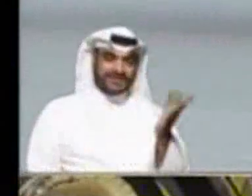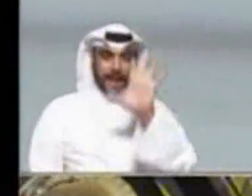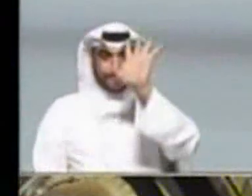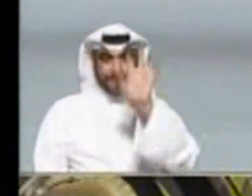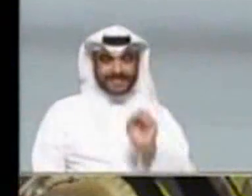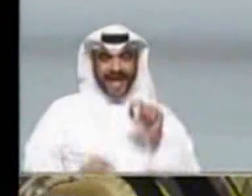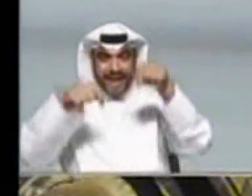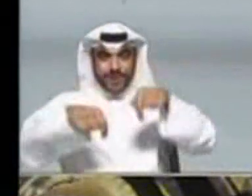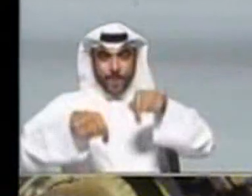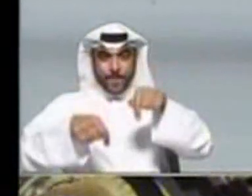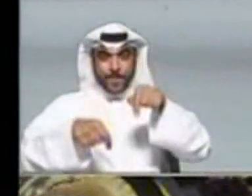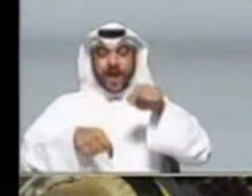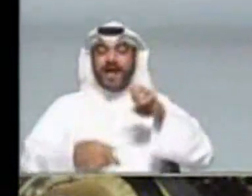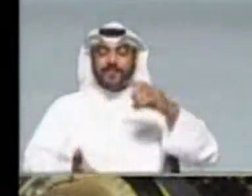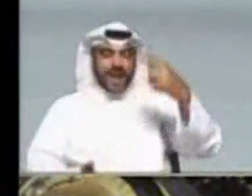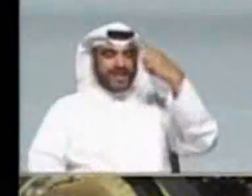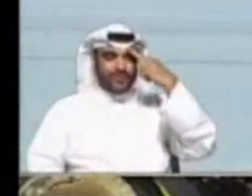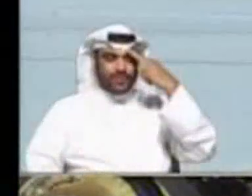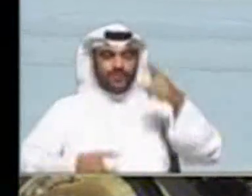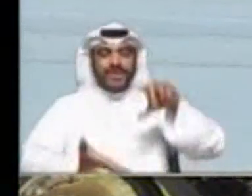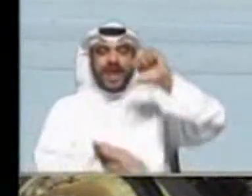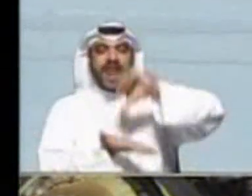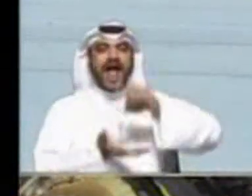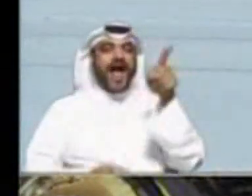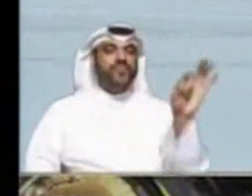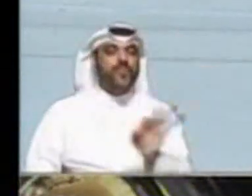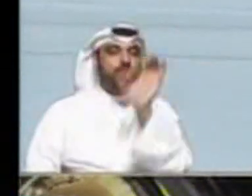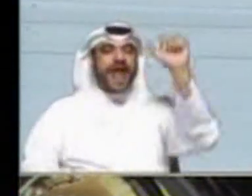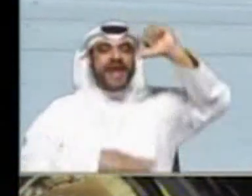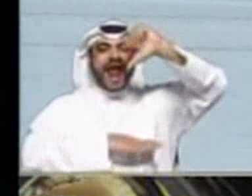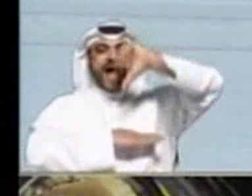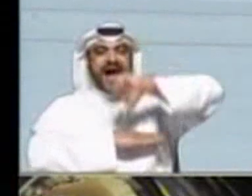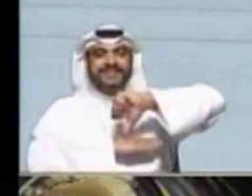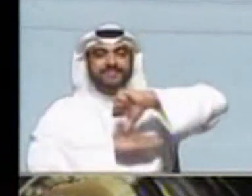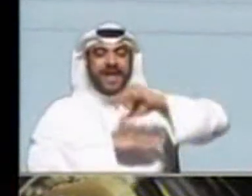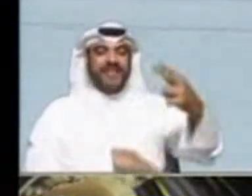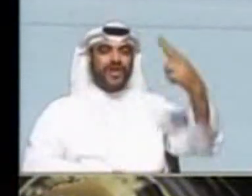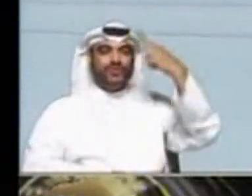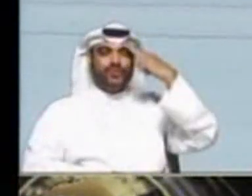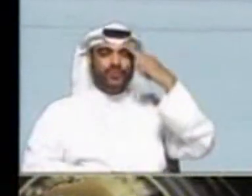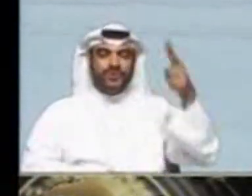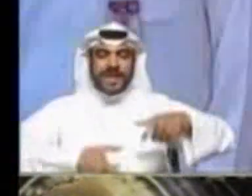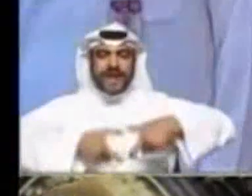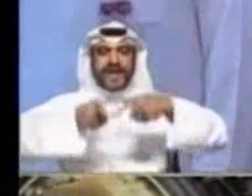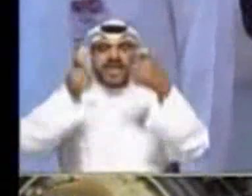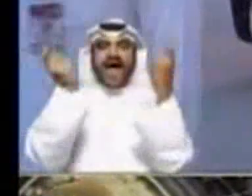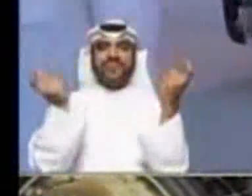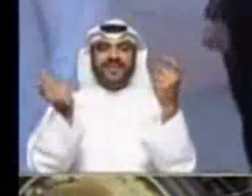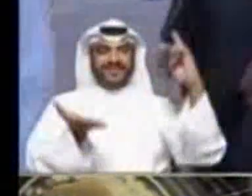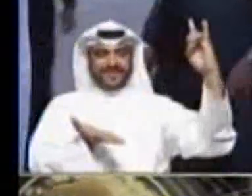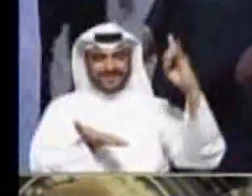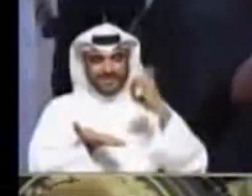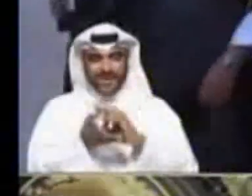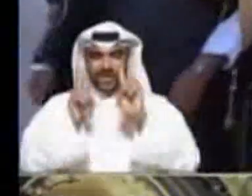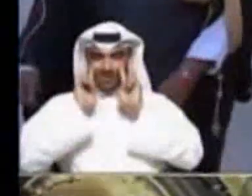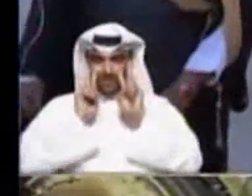اليوم العاصمة الرياض بالمملكة العربية السعودية الشقيقة، وذلك بعد حضور الحفل الختامي